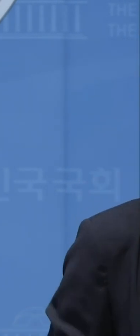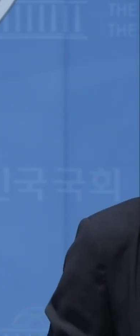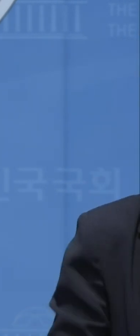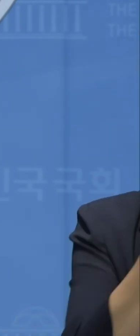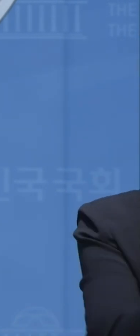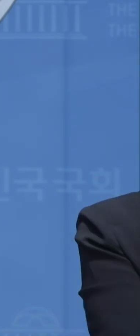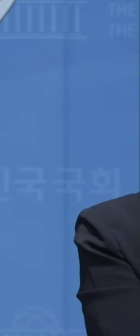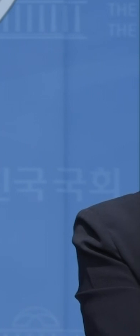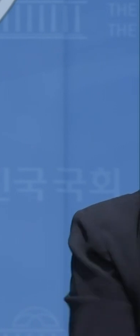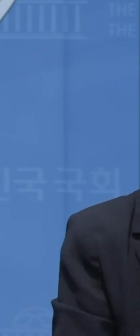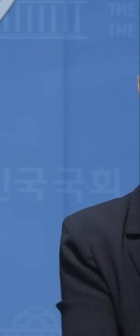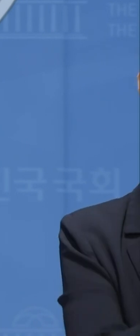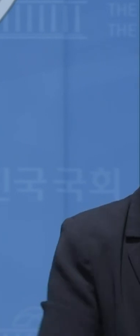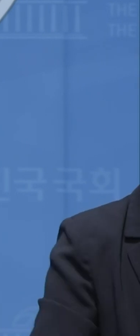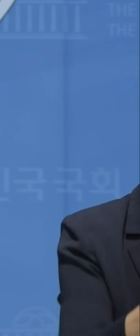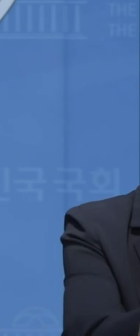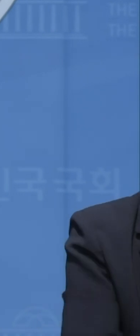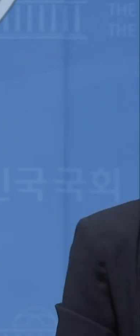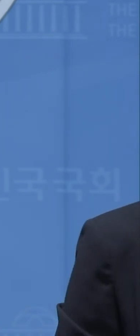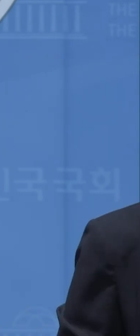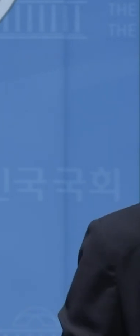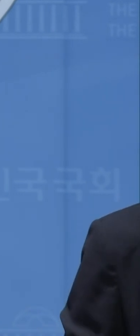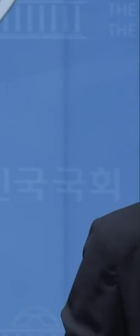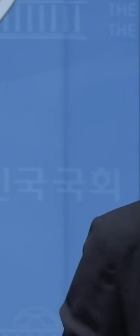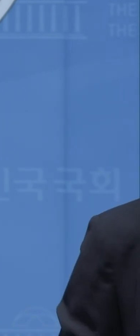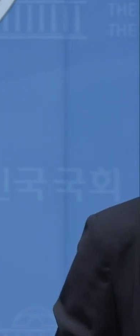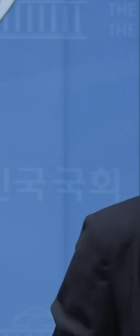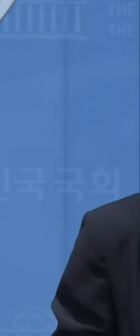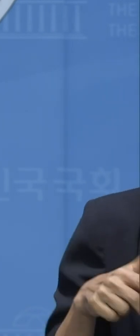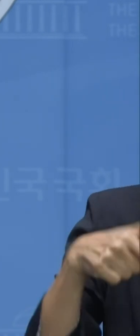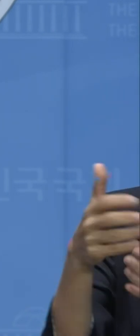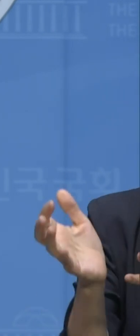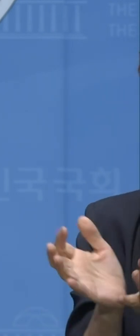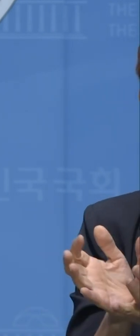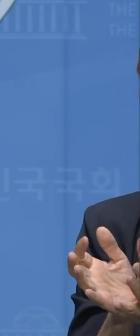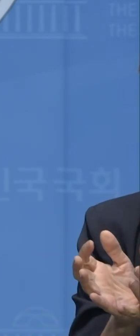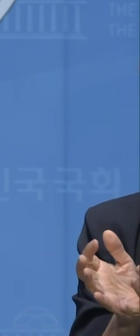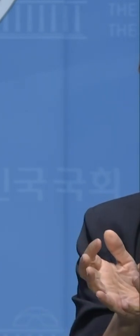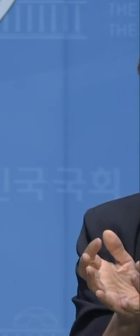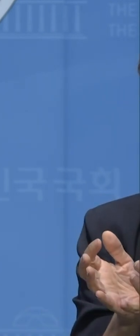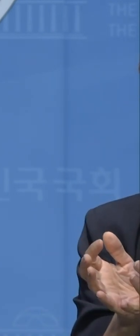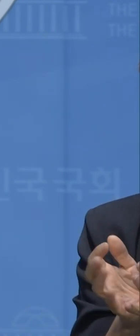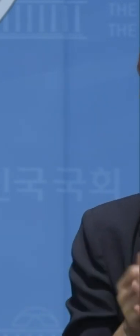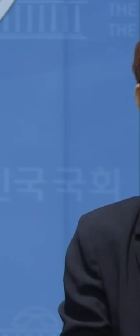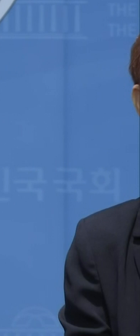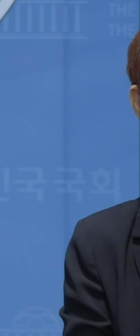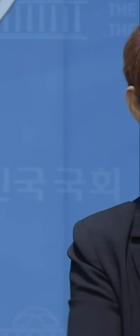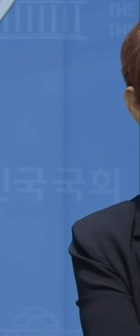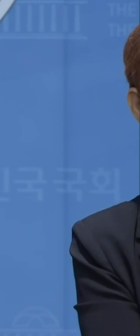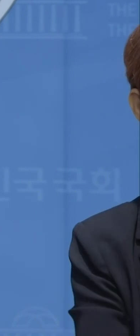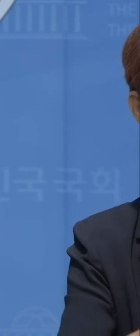더불어민주당의 자재를 촉구한다 조국 혁신당 우당은 더불어민주당이 급하긴